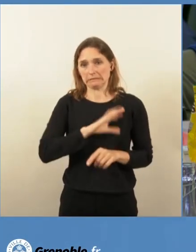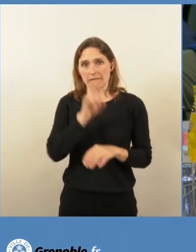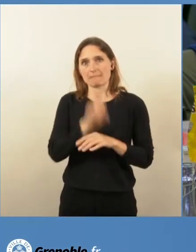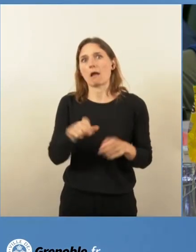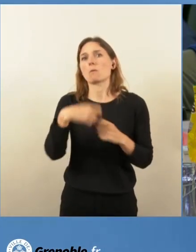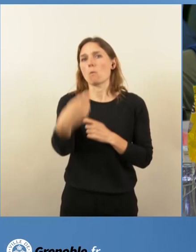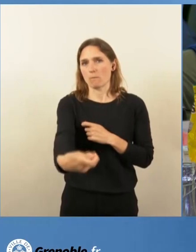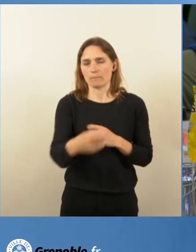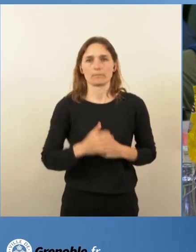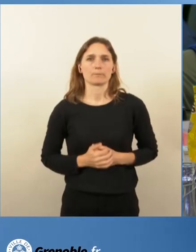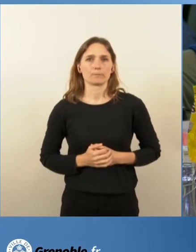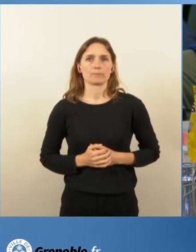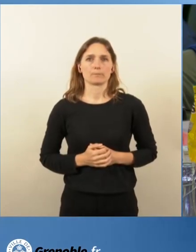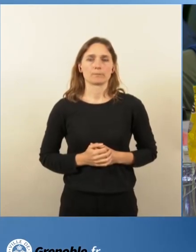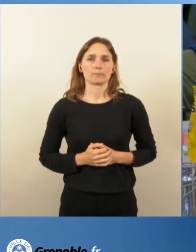garder